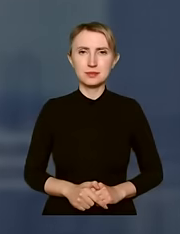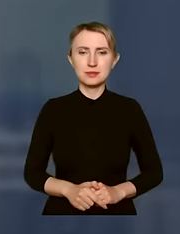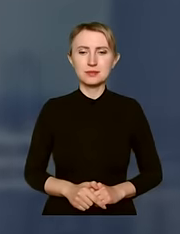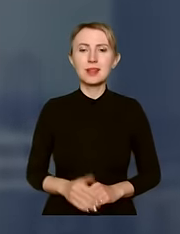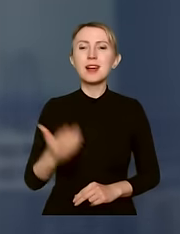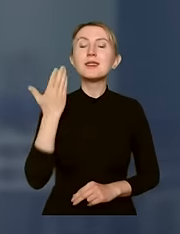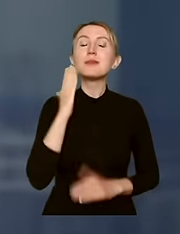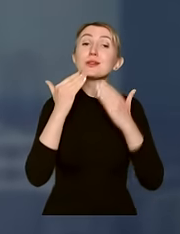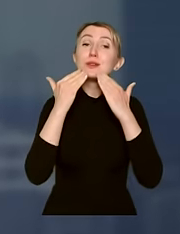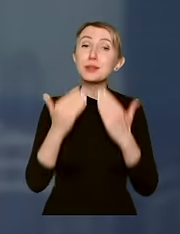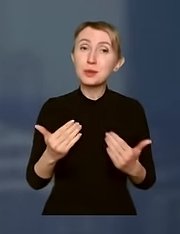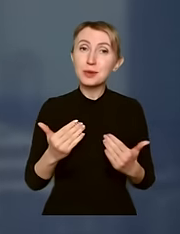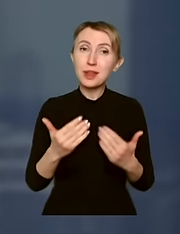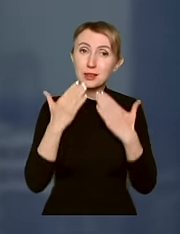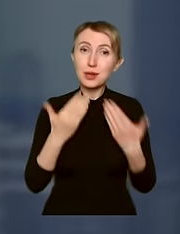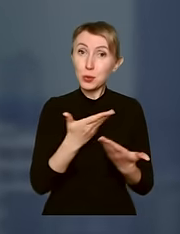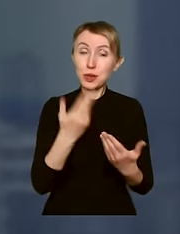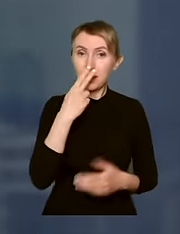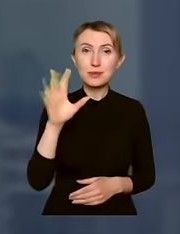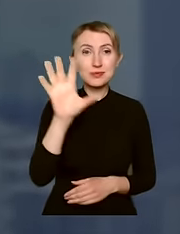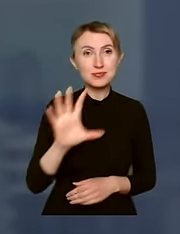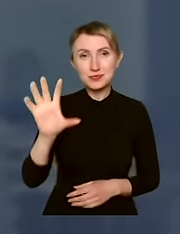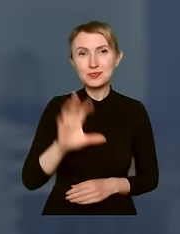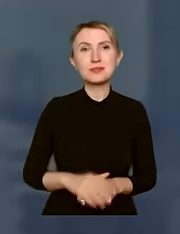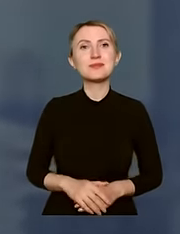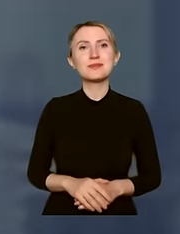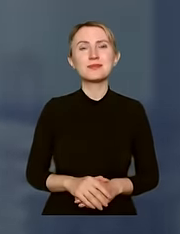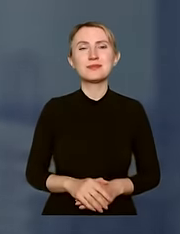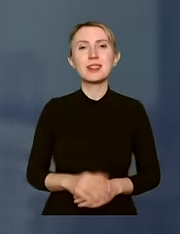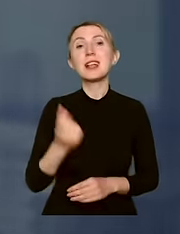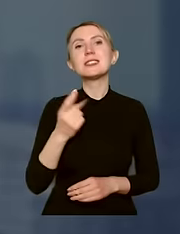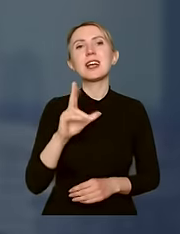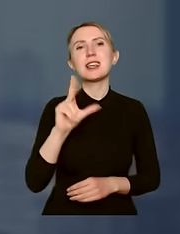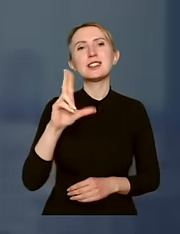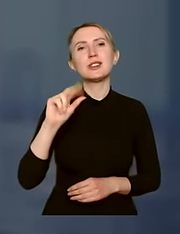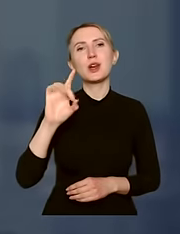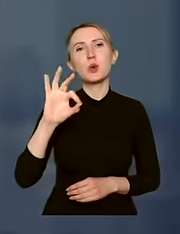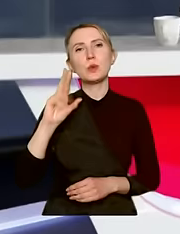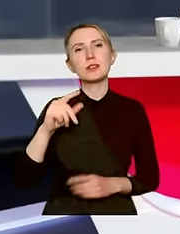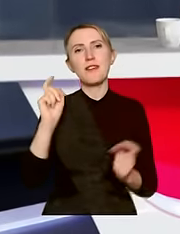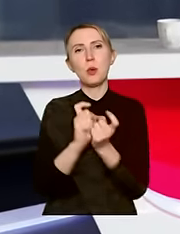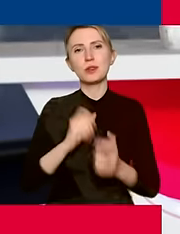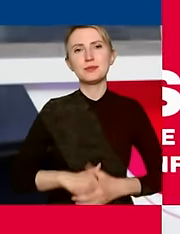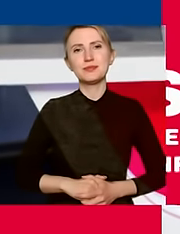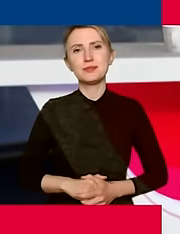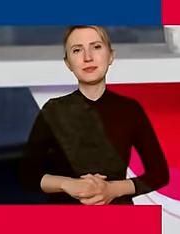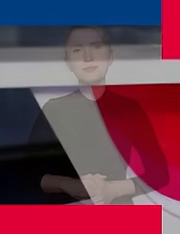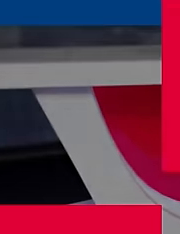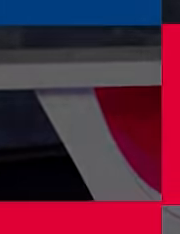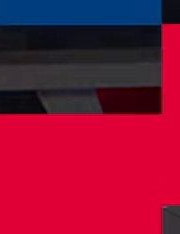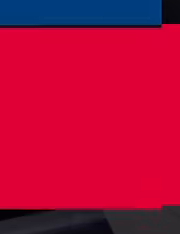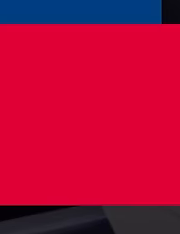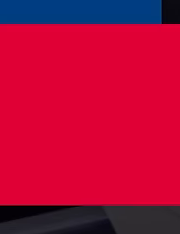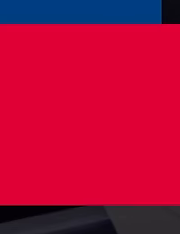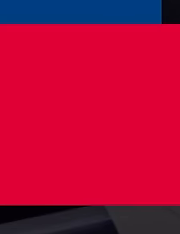Państwu dziękuję i dziękujemy również naszym widzom przede wszystkim, którzy z nami byli. I za chwilkę Katarzyna Gujska w punkt.